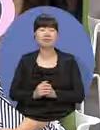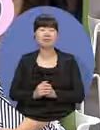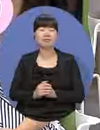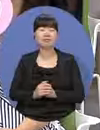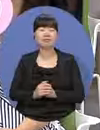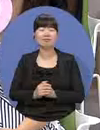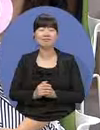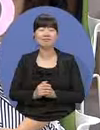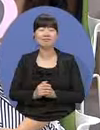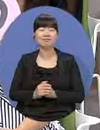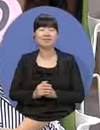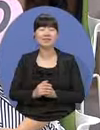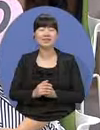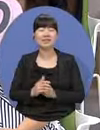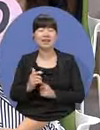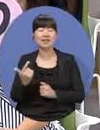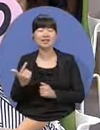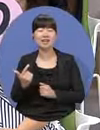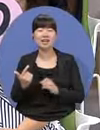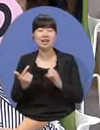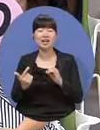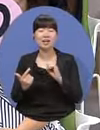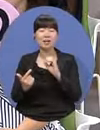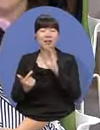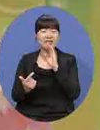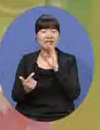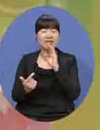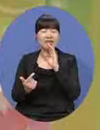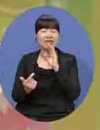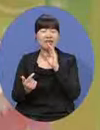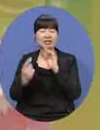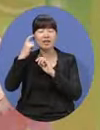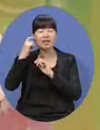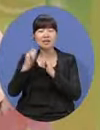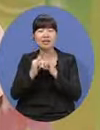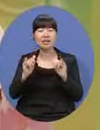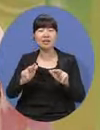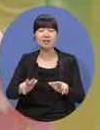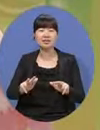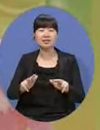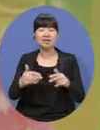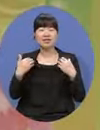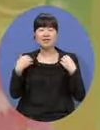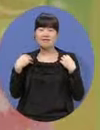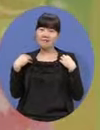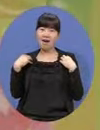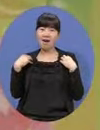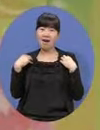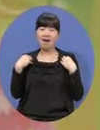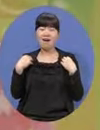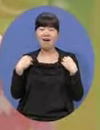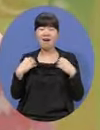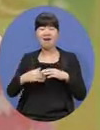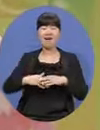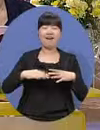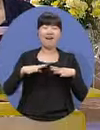네 아니다 어 정보력이 있다고 생각하시는 어머님들은 지금 굉장히 지금 어깨 힘이 빡